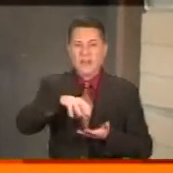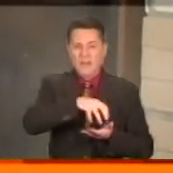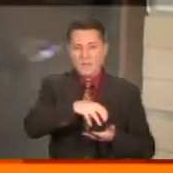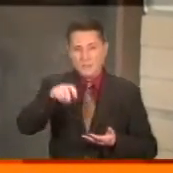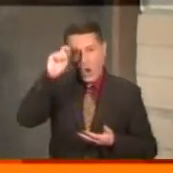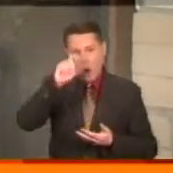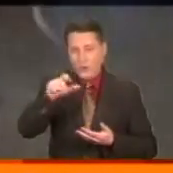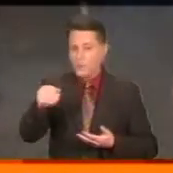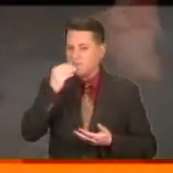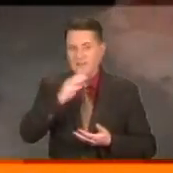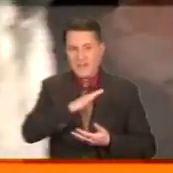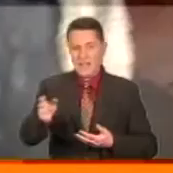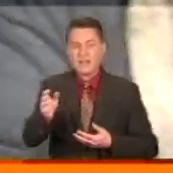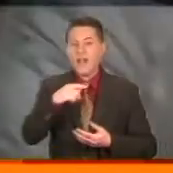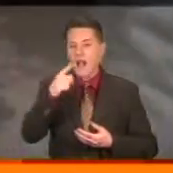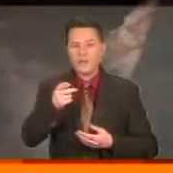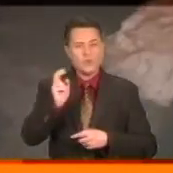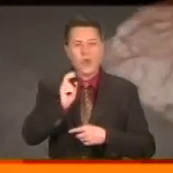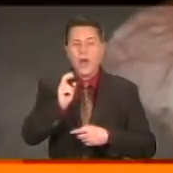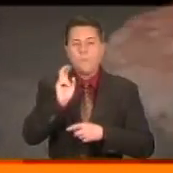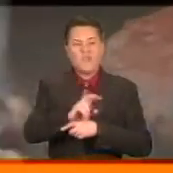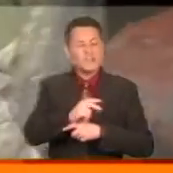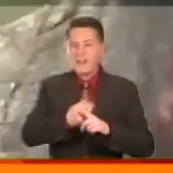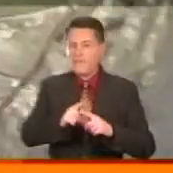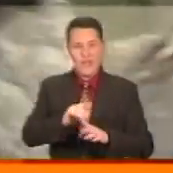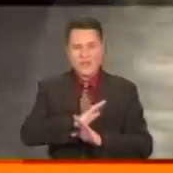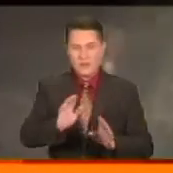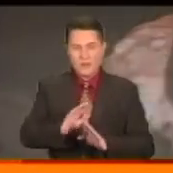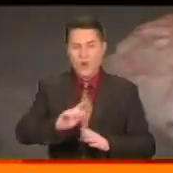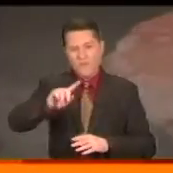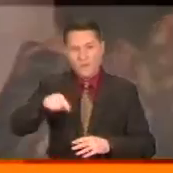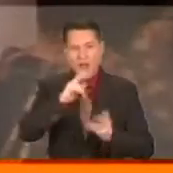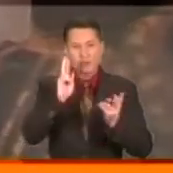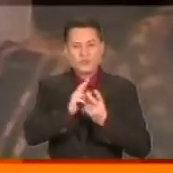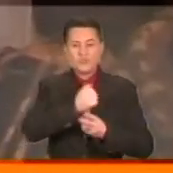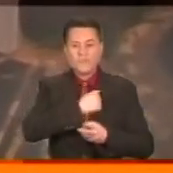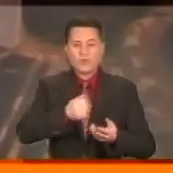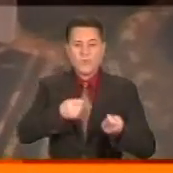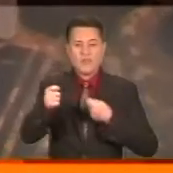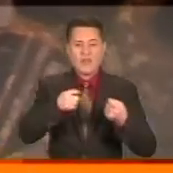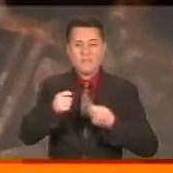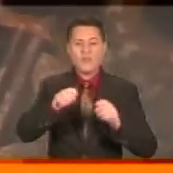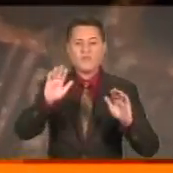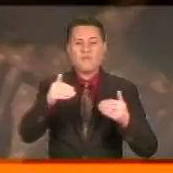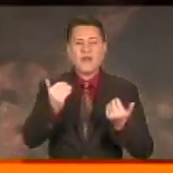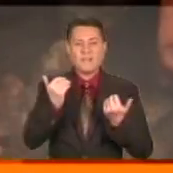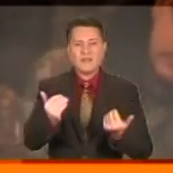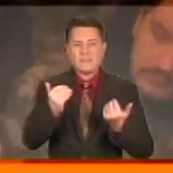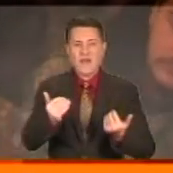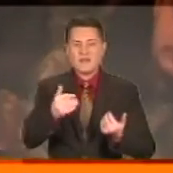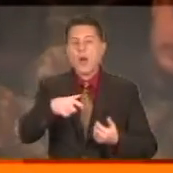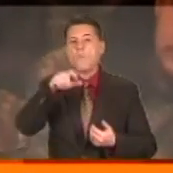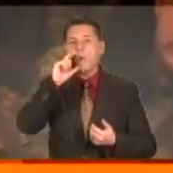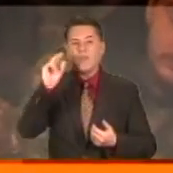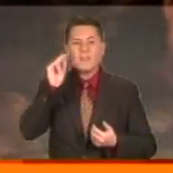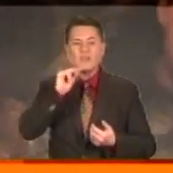вже кілька днів, кажуть, прийшли не для цього. Вимагають зустрічі з військовим керівництвом. Давайте зараз поп'єте